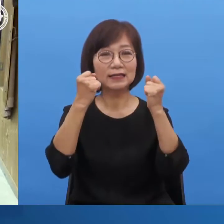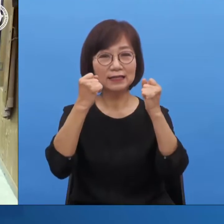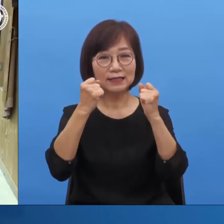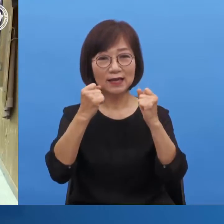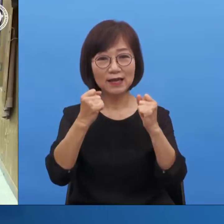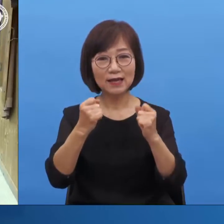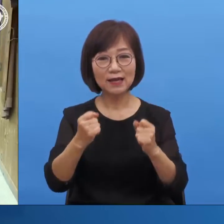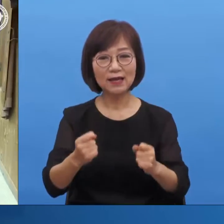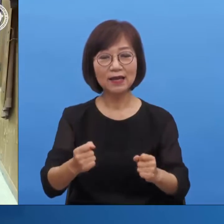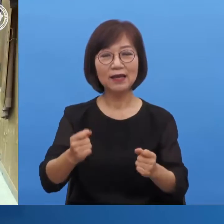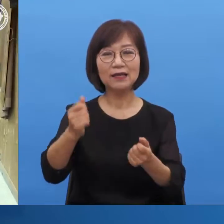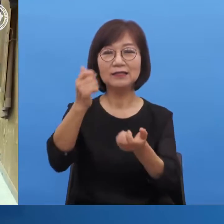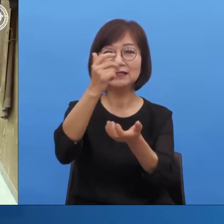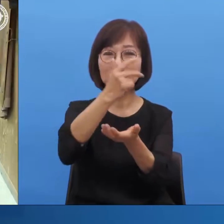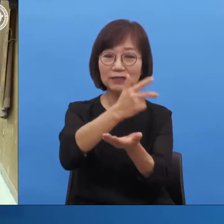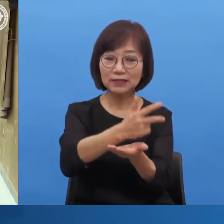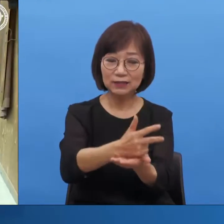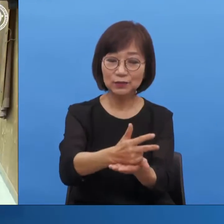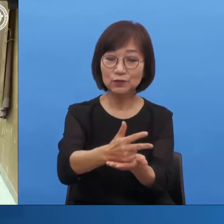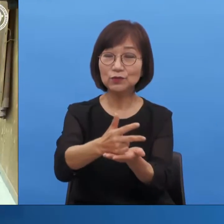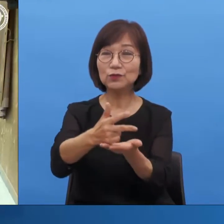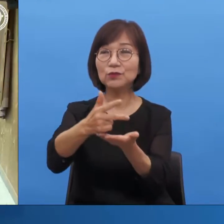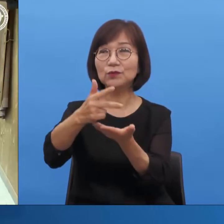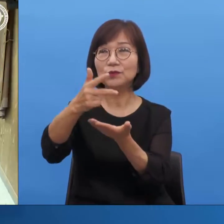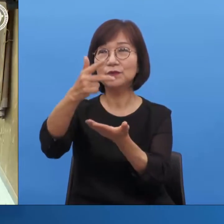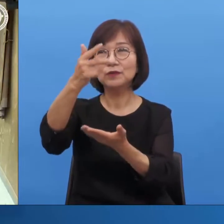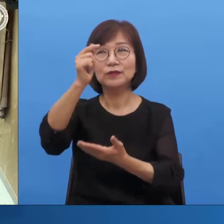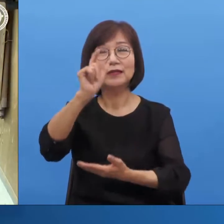영원히 계신 주